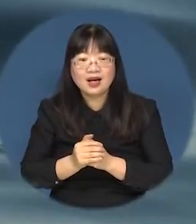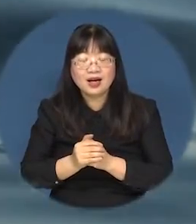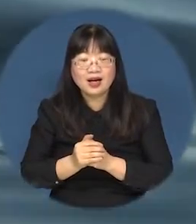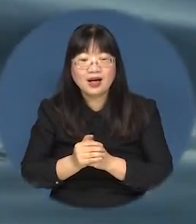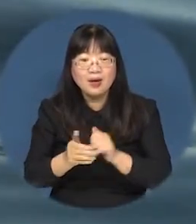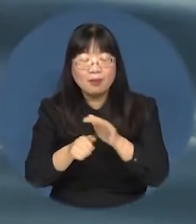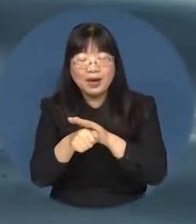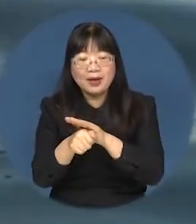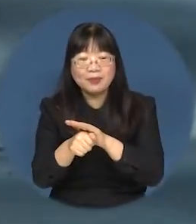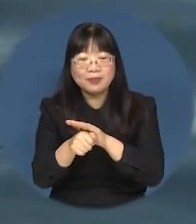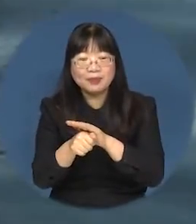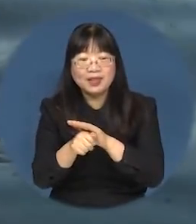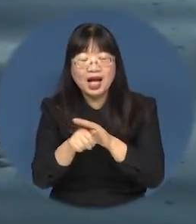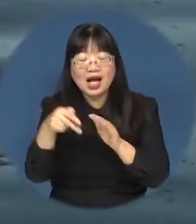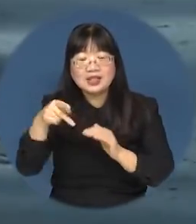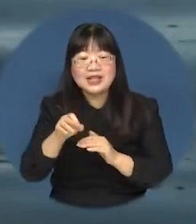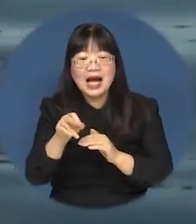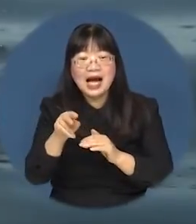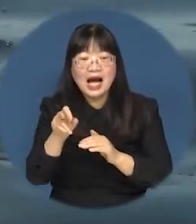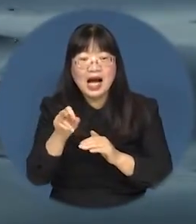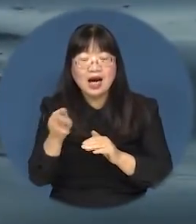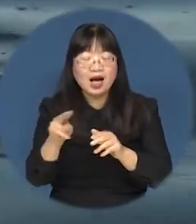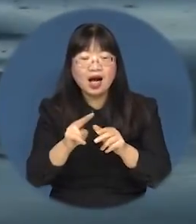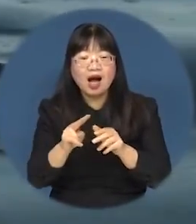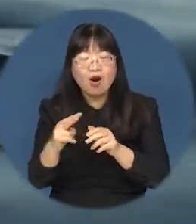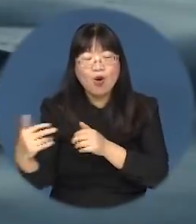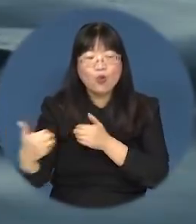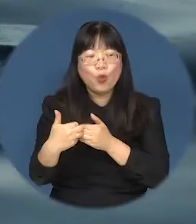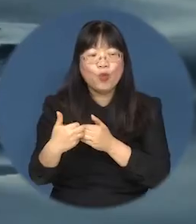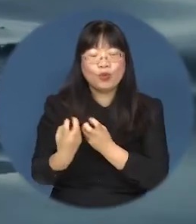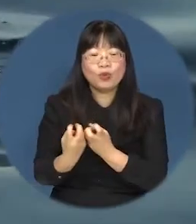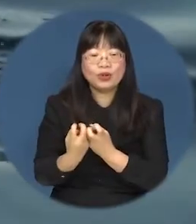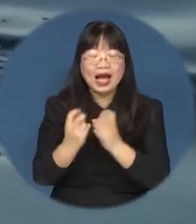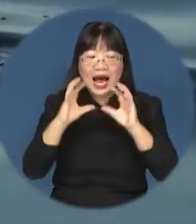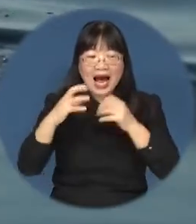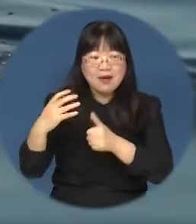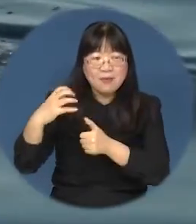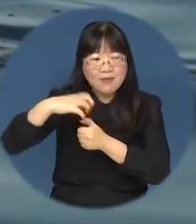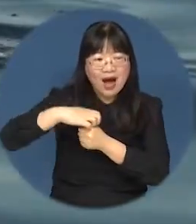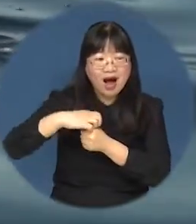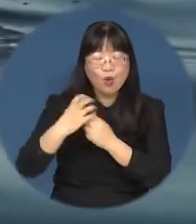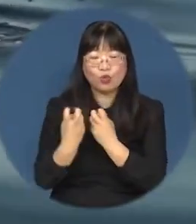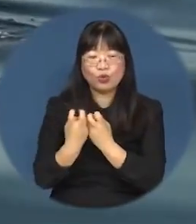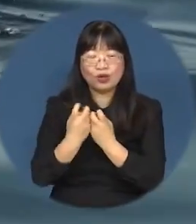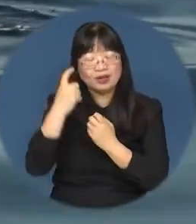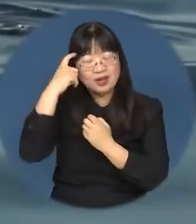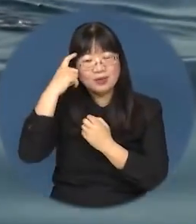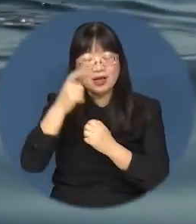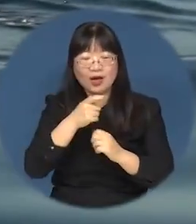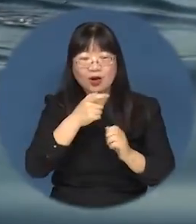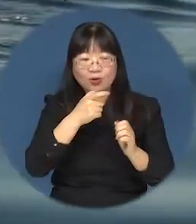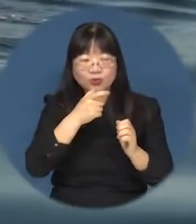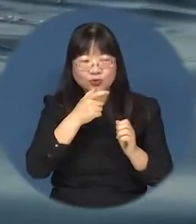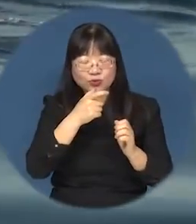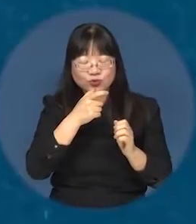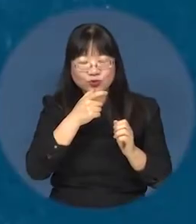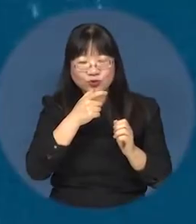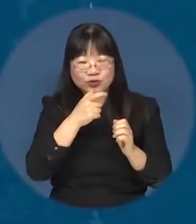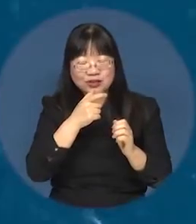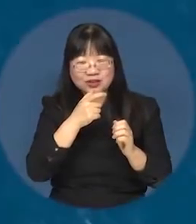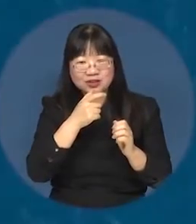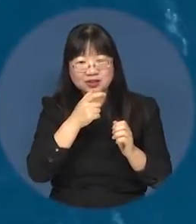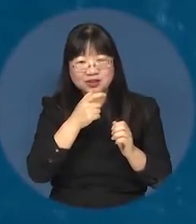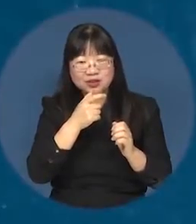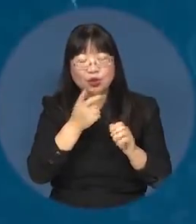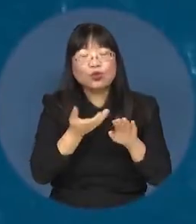뱀상 상어 이런 애들이 공격으로 들어올까봐 새끼 잡아먹으려고 예. 그래서 수심이 얕은 곳에서 예. 주로